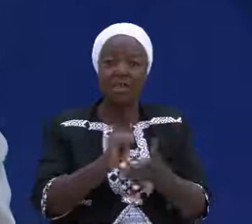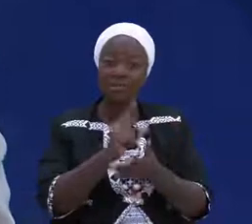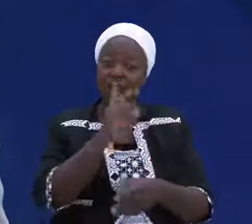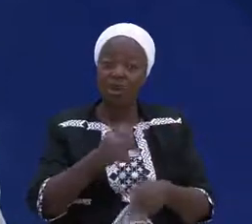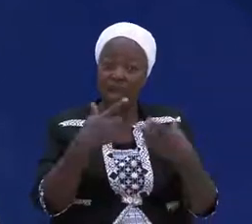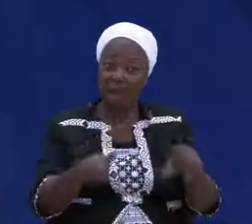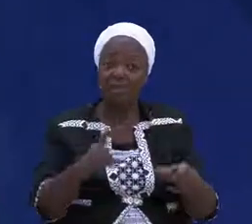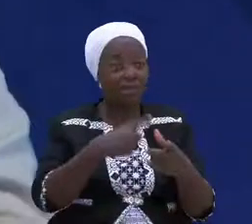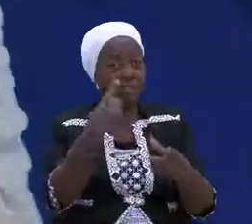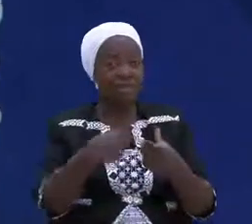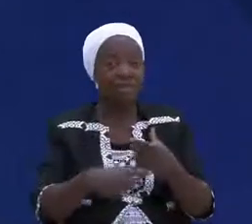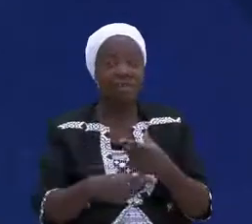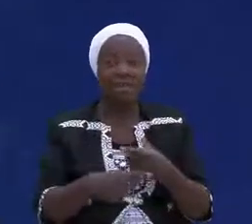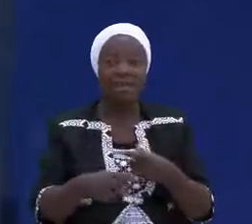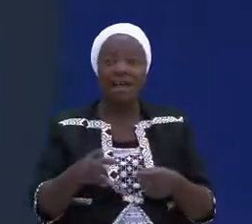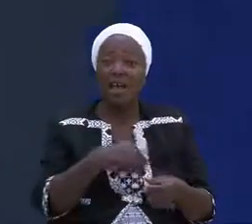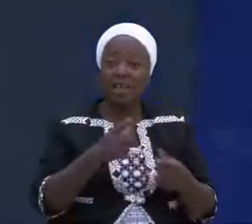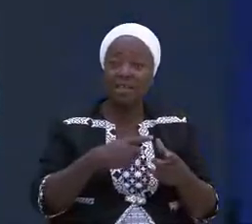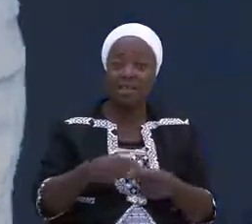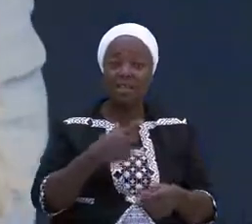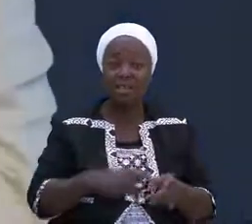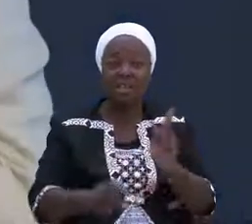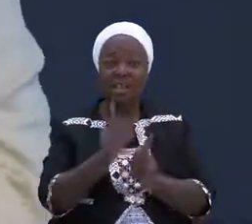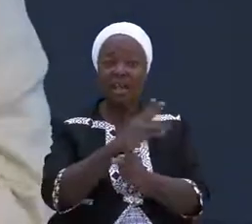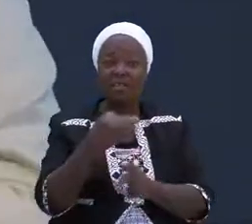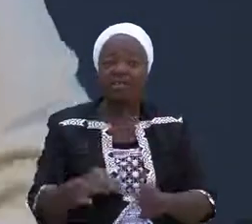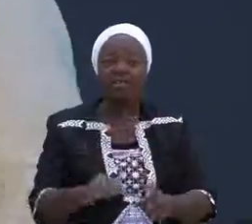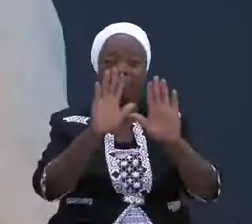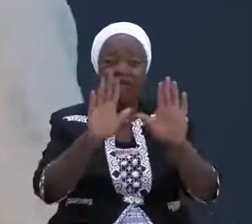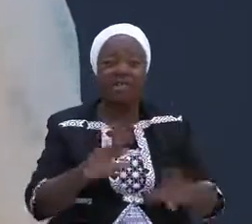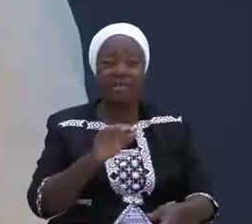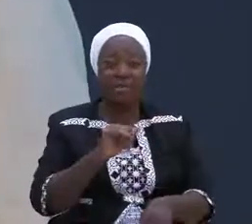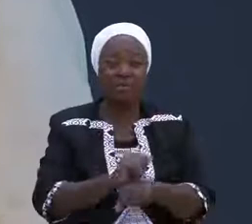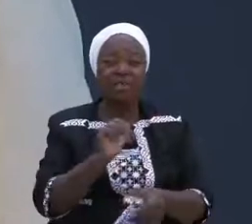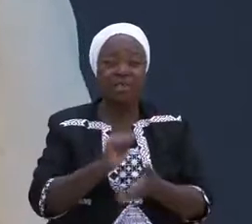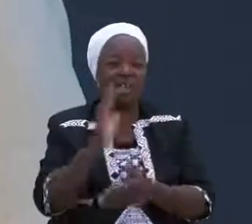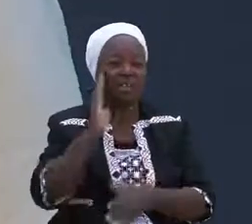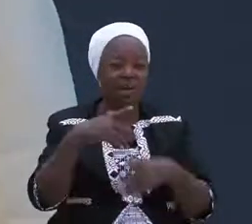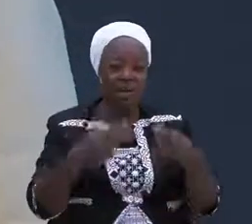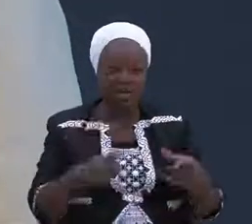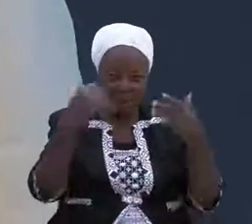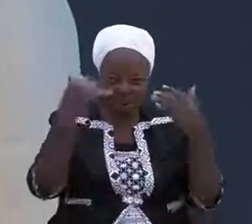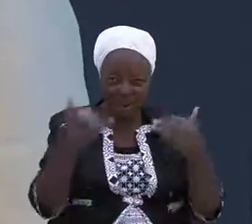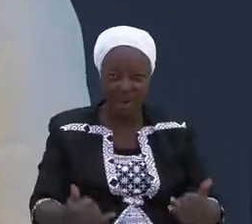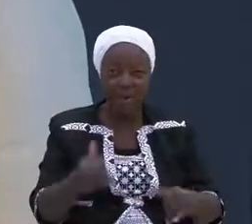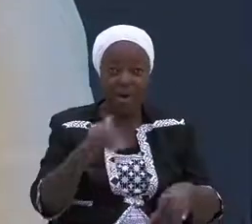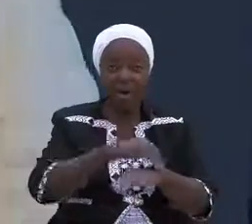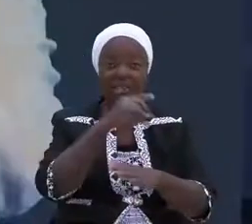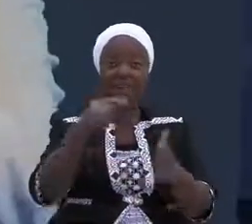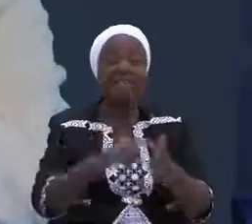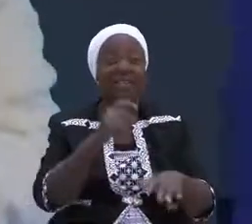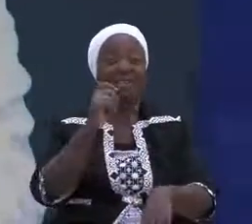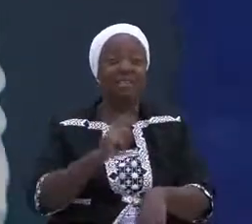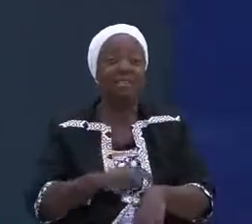qui s'est accompli en son temps. Et le type de miracle qui va s'accomplir maintenant en ce lieu.